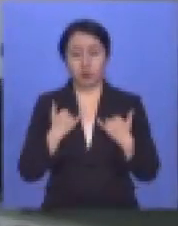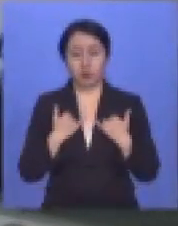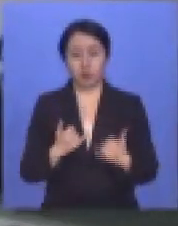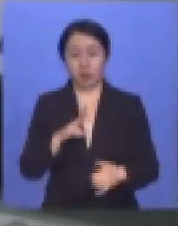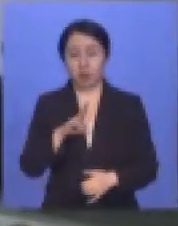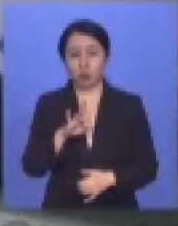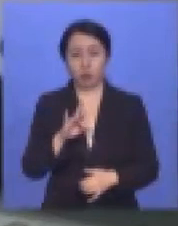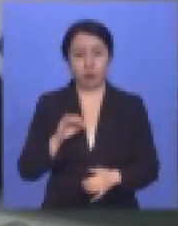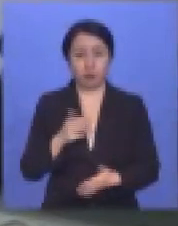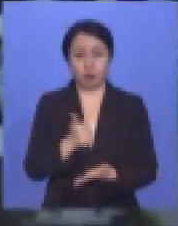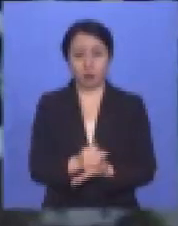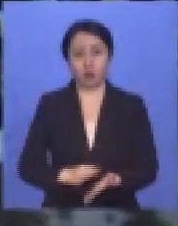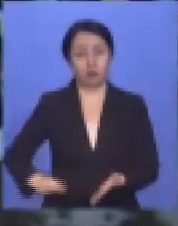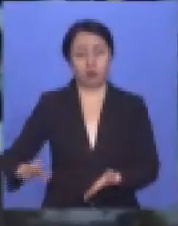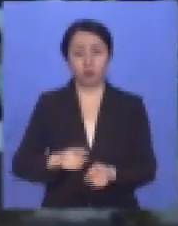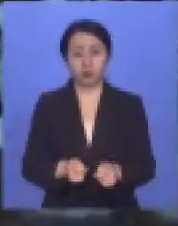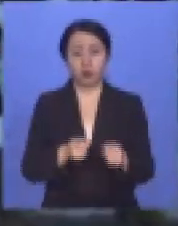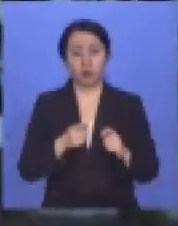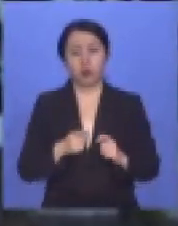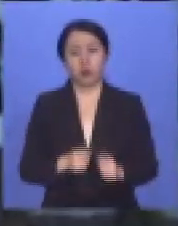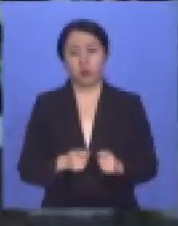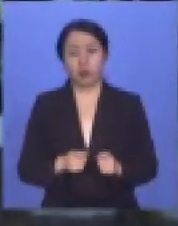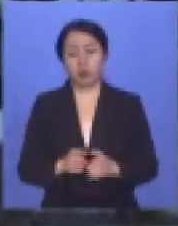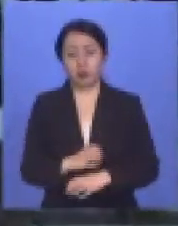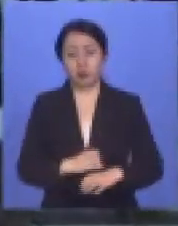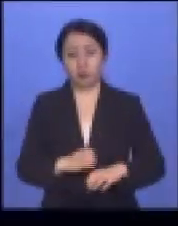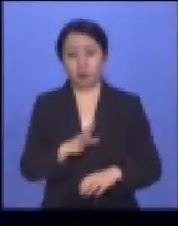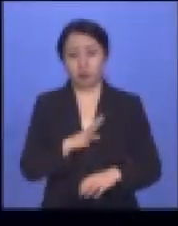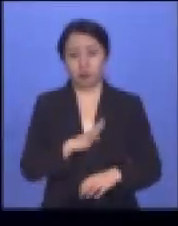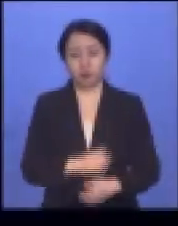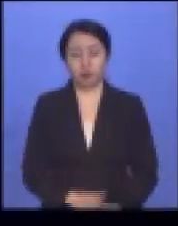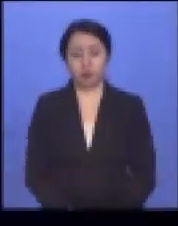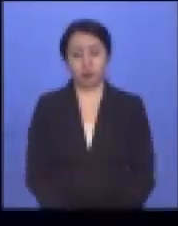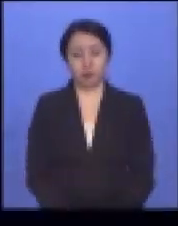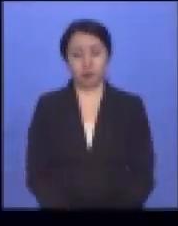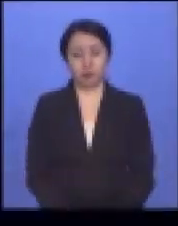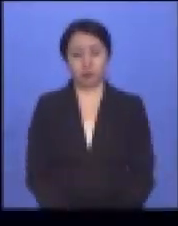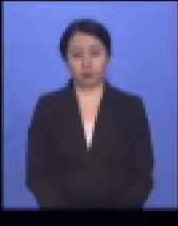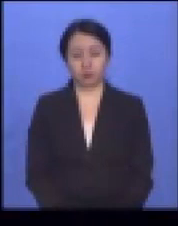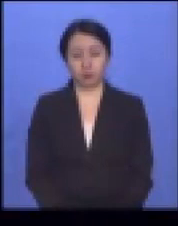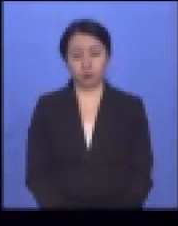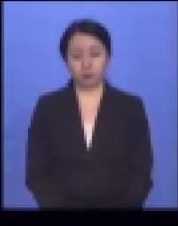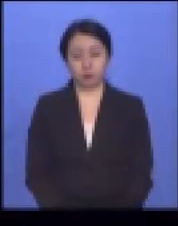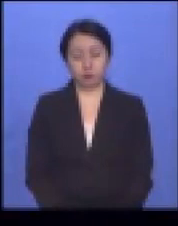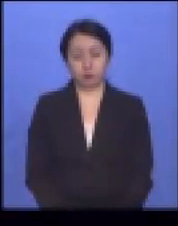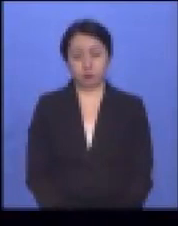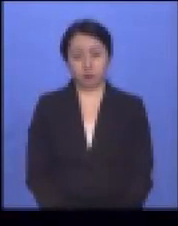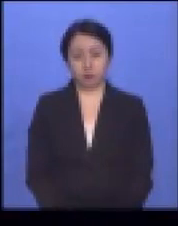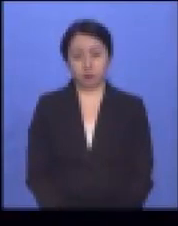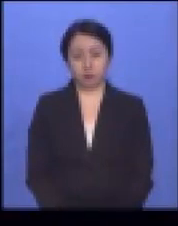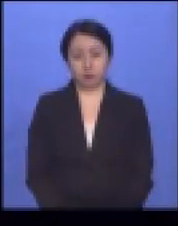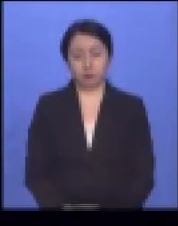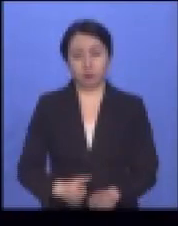Ғауез Нұрмұхамбетов облыстық қорғаныс істері жөніндегі департаментіне барды. Области в год мы призываем порядка 1000